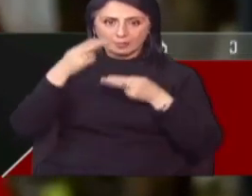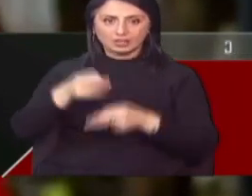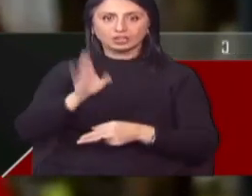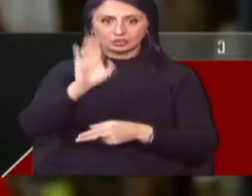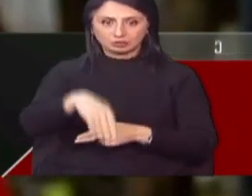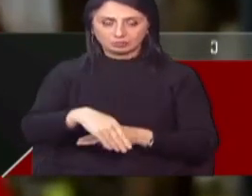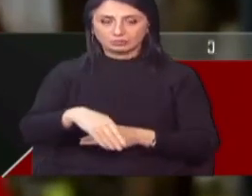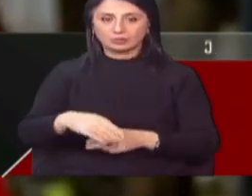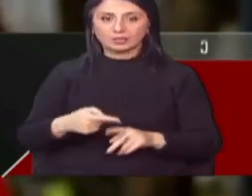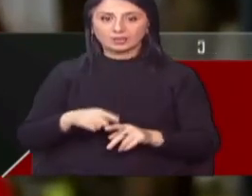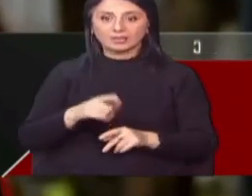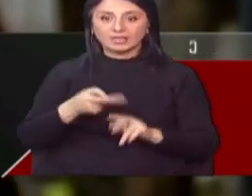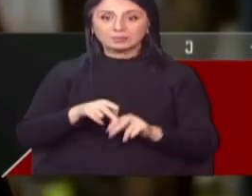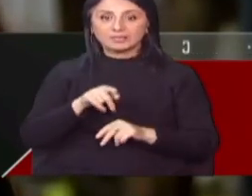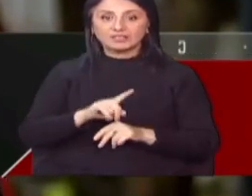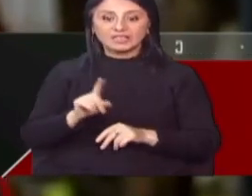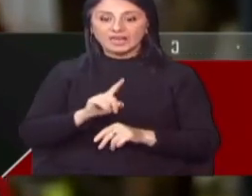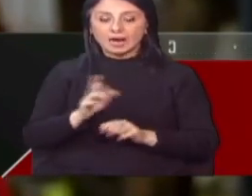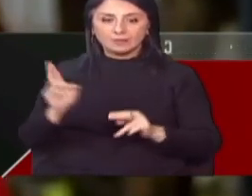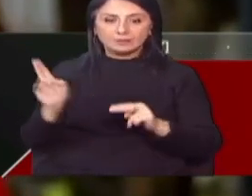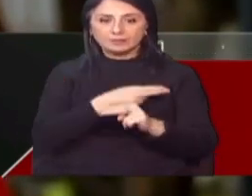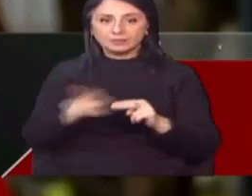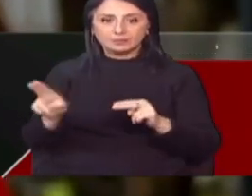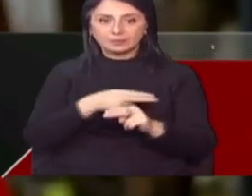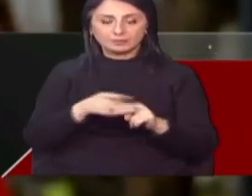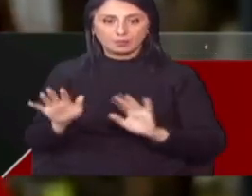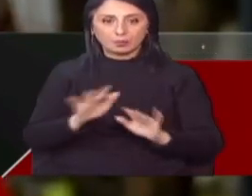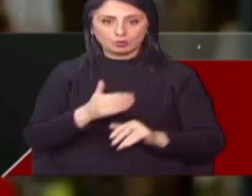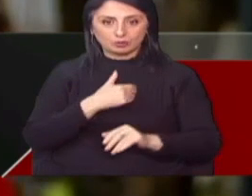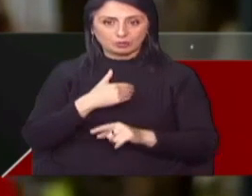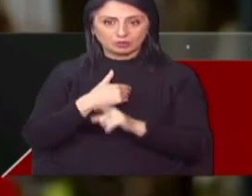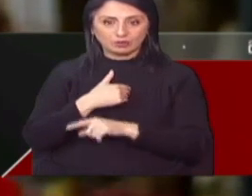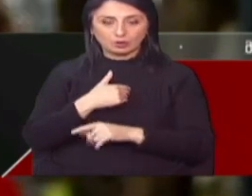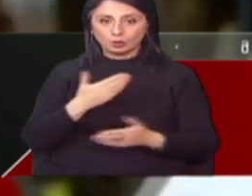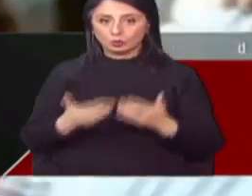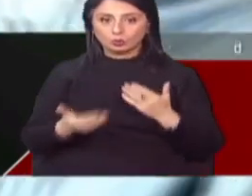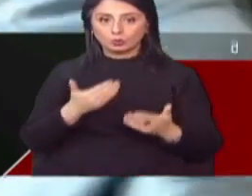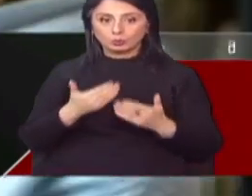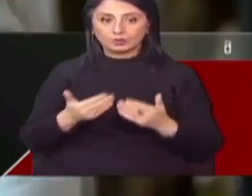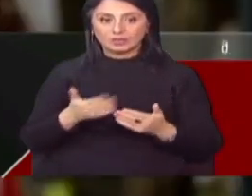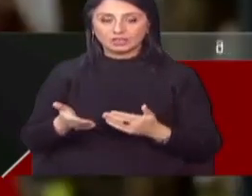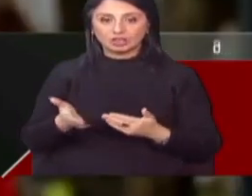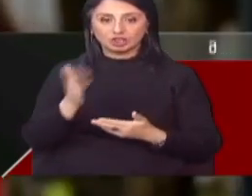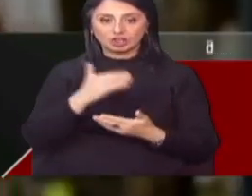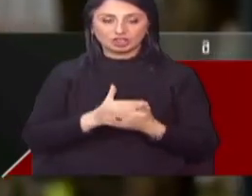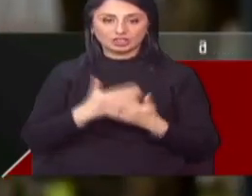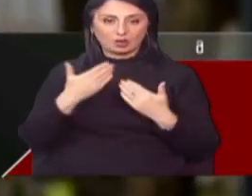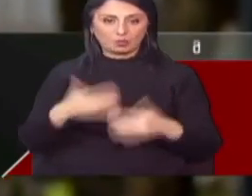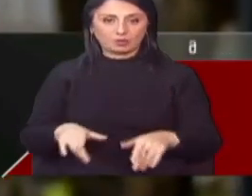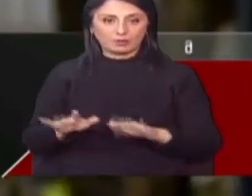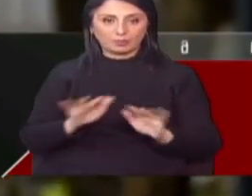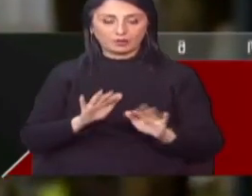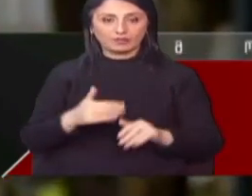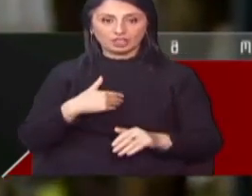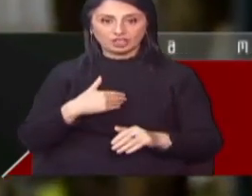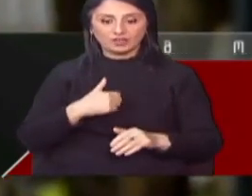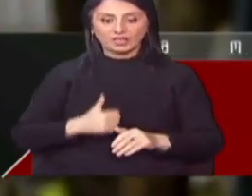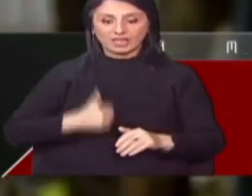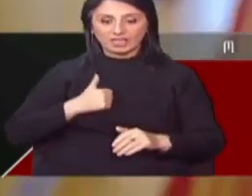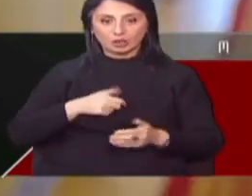კი საიმისოდ რომ რაიმენაირად ჩაეშალათ ეს პროცესი, თუმცა შედგა ეს პროცესი, ჩვენ